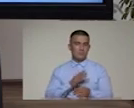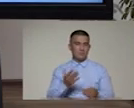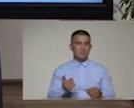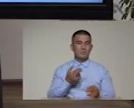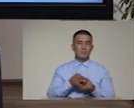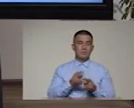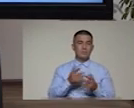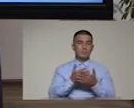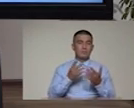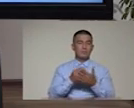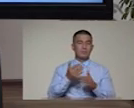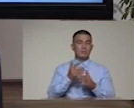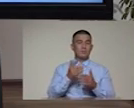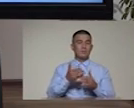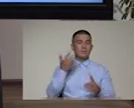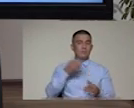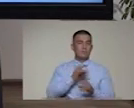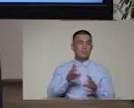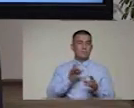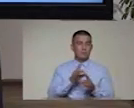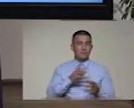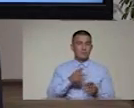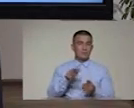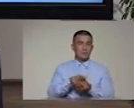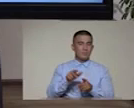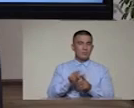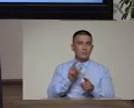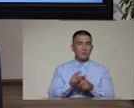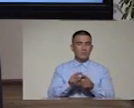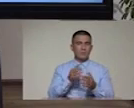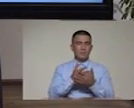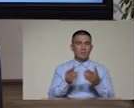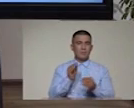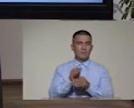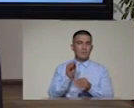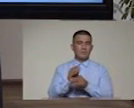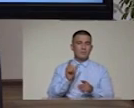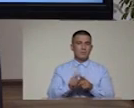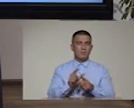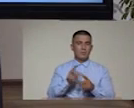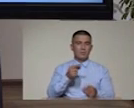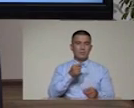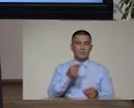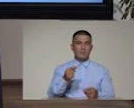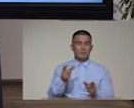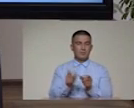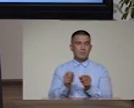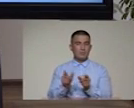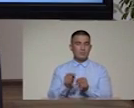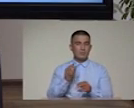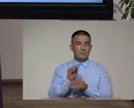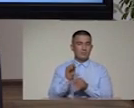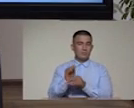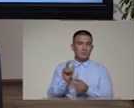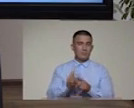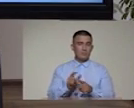Demak, biz yuqorida eslab o'tganimizdek, yuklamalar, qo'shimcha yuklamalar, chiziqcha bilan yoziladigan qo'shimcha